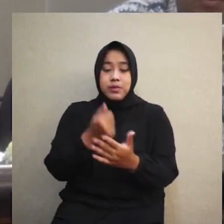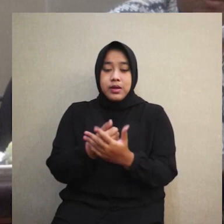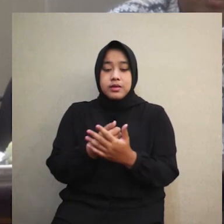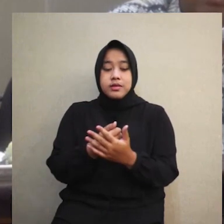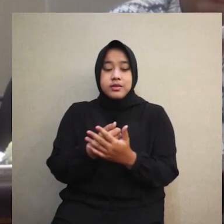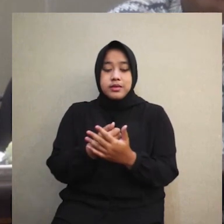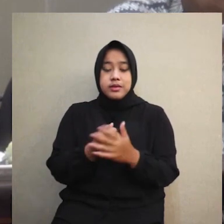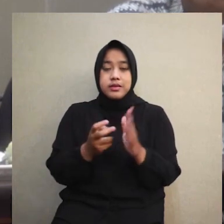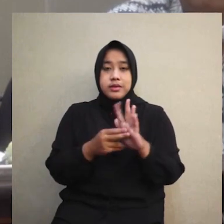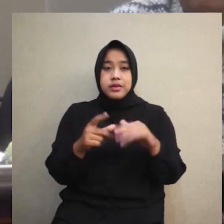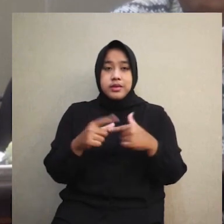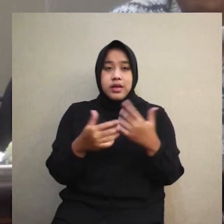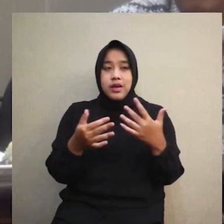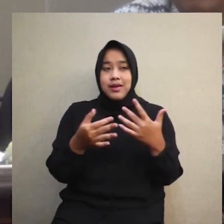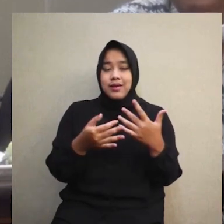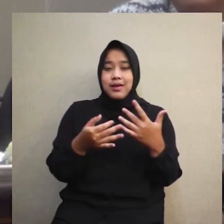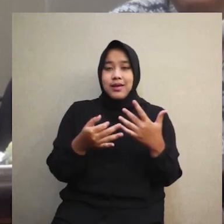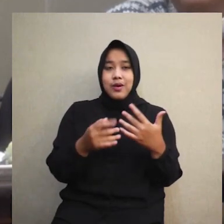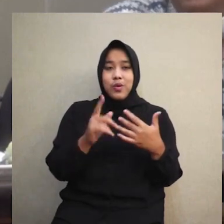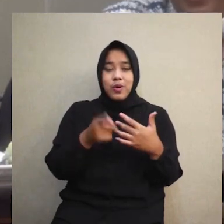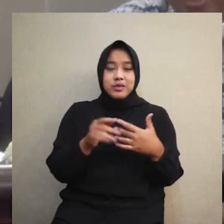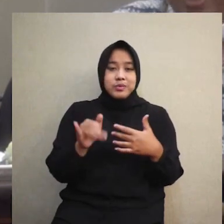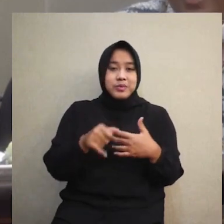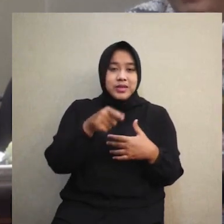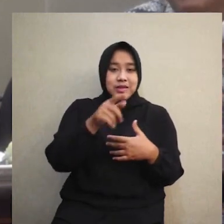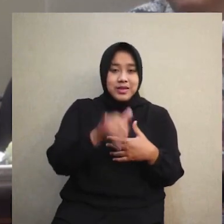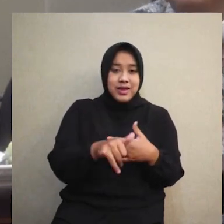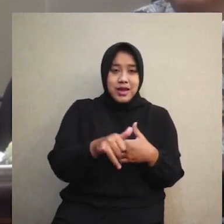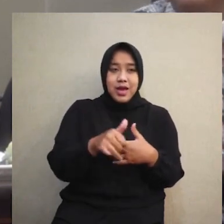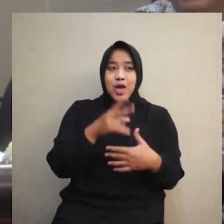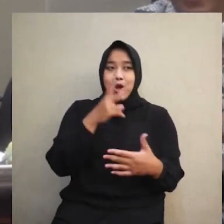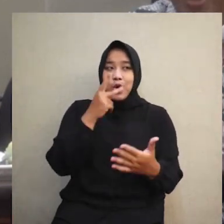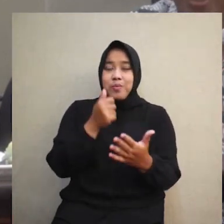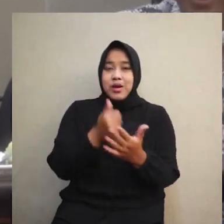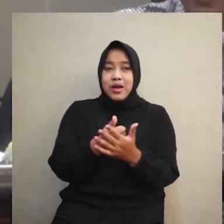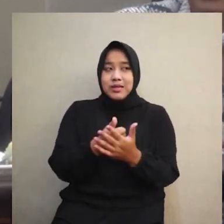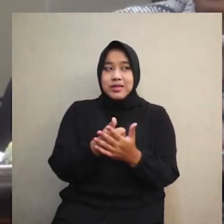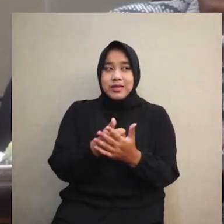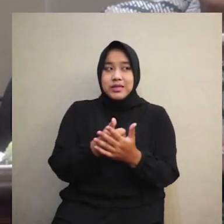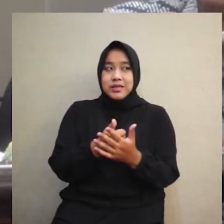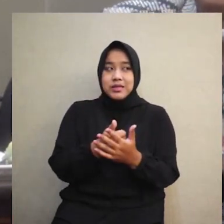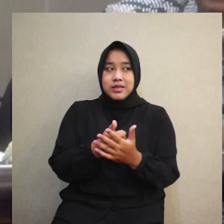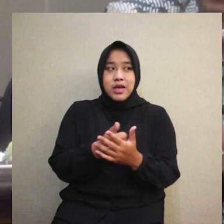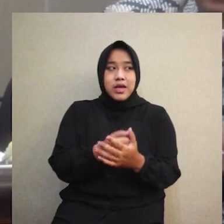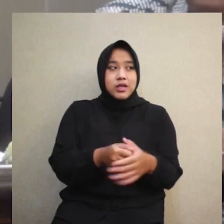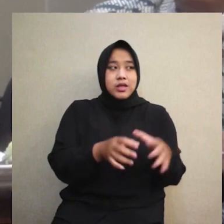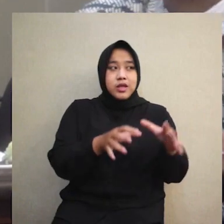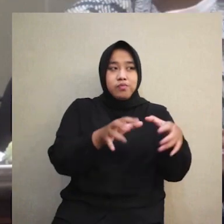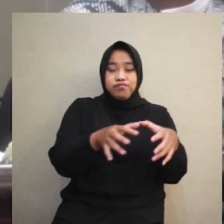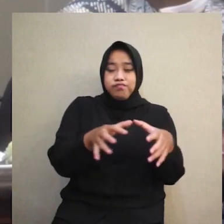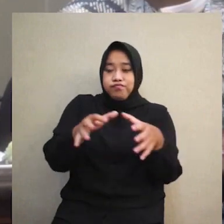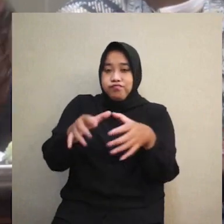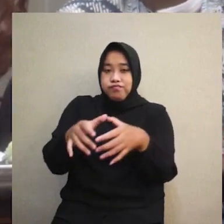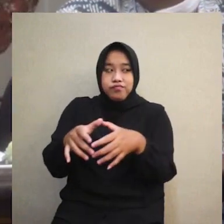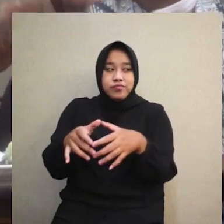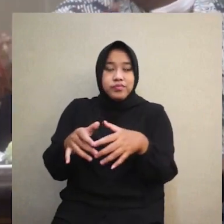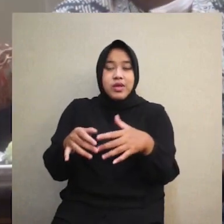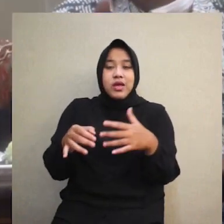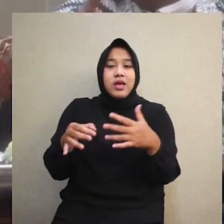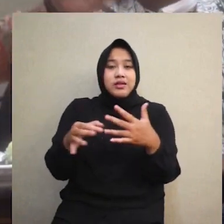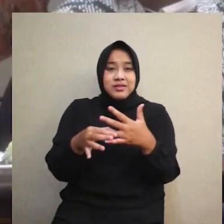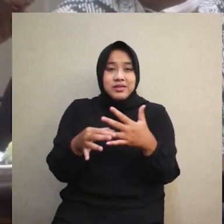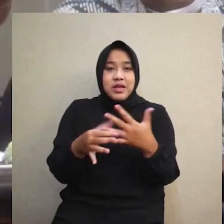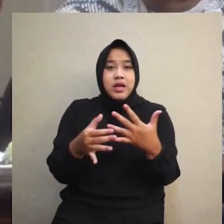cincinnya udah mulai begini nih rekomendasinya dipelototin satu-satu gitu ya kemudian siapa melakukan